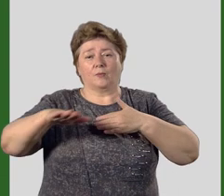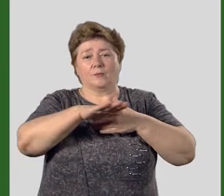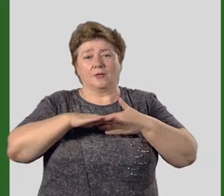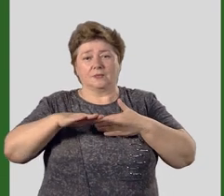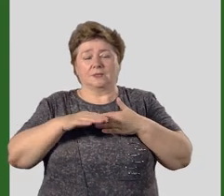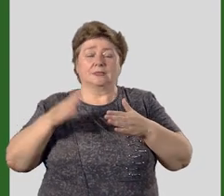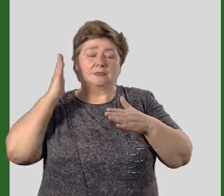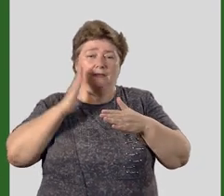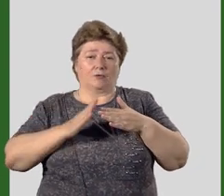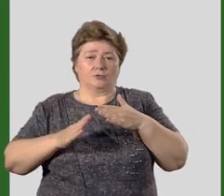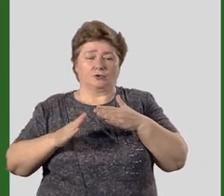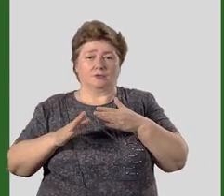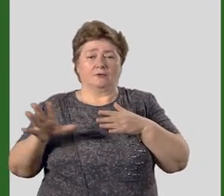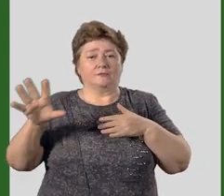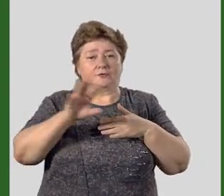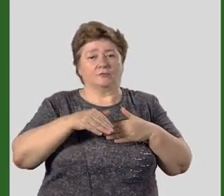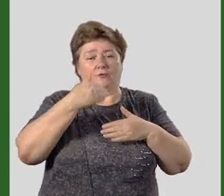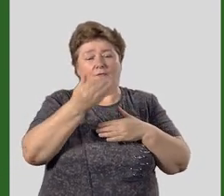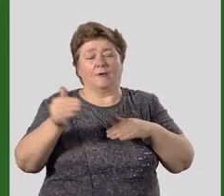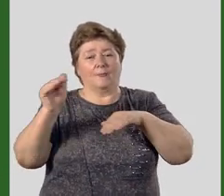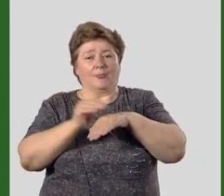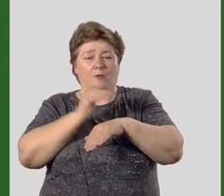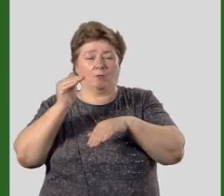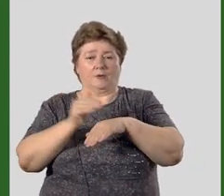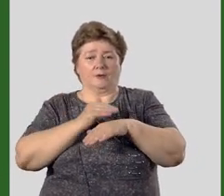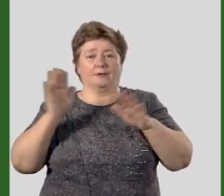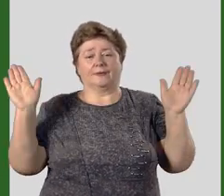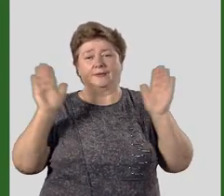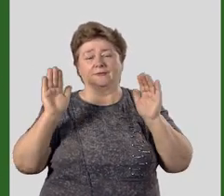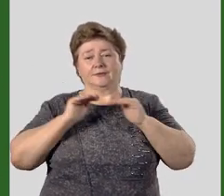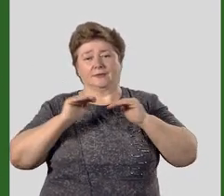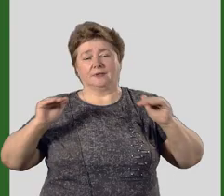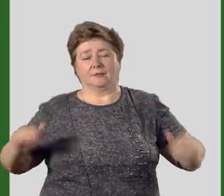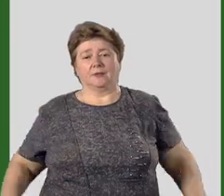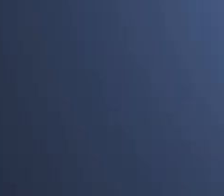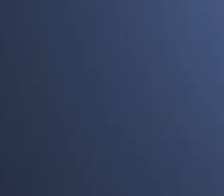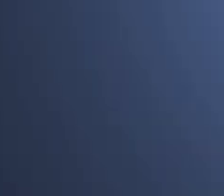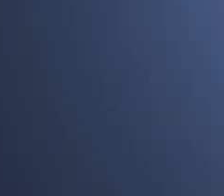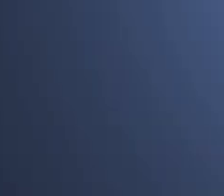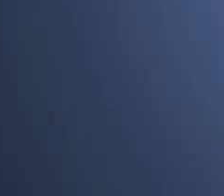местности завершилось. Всего вам доброго. До свидания, ребята.